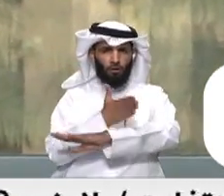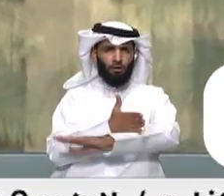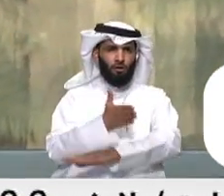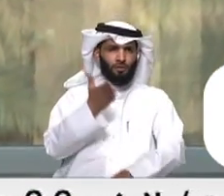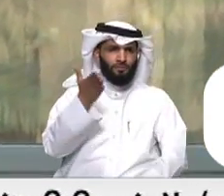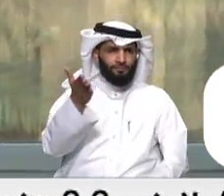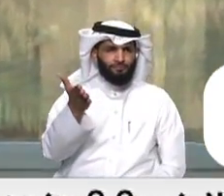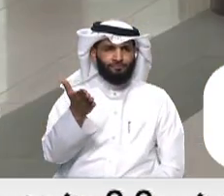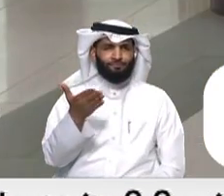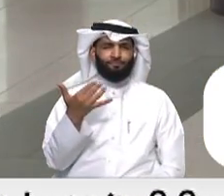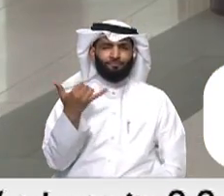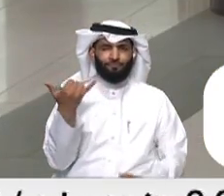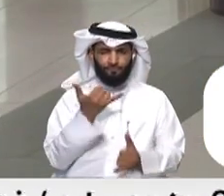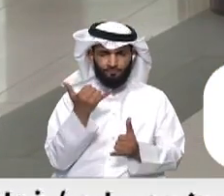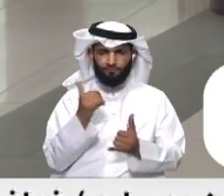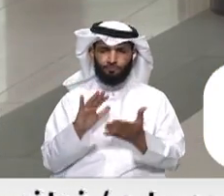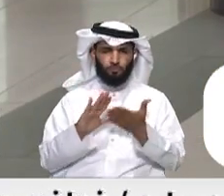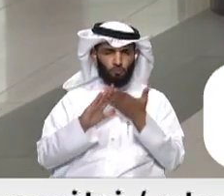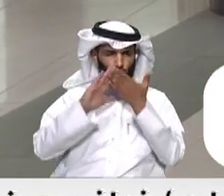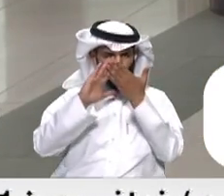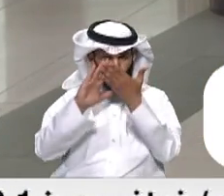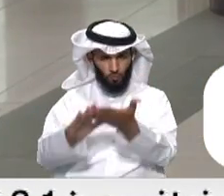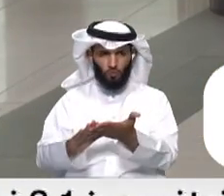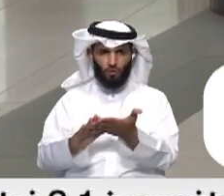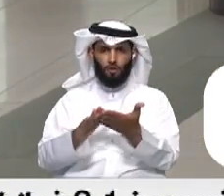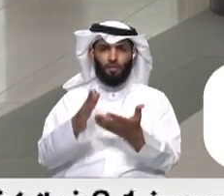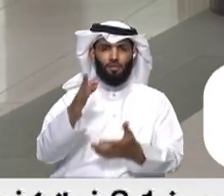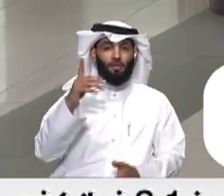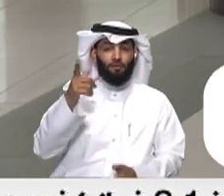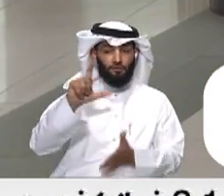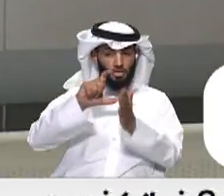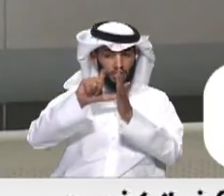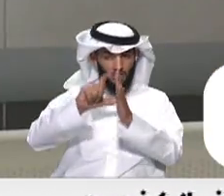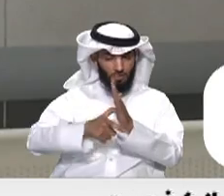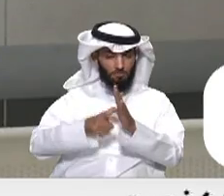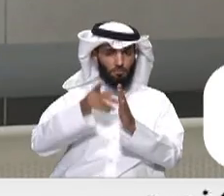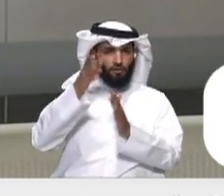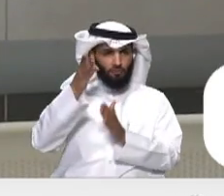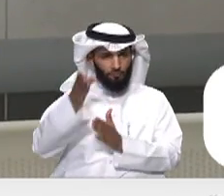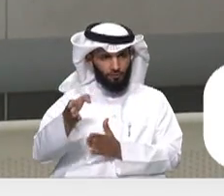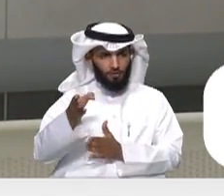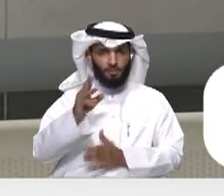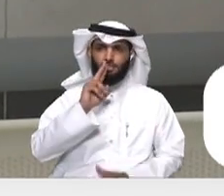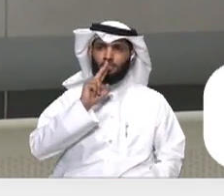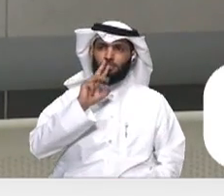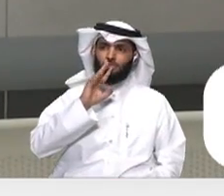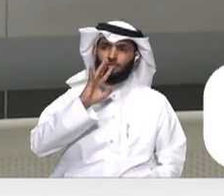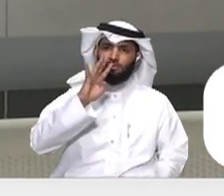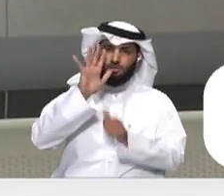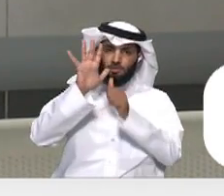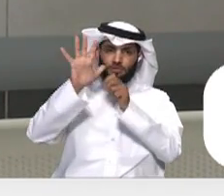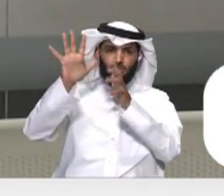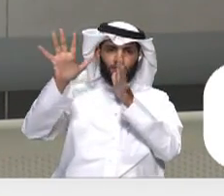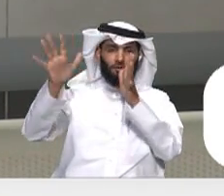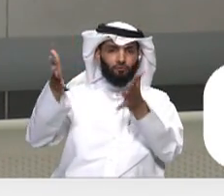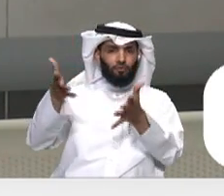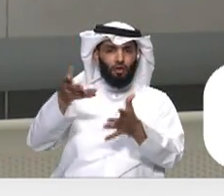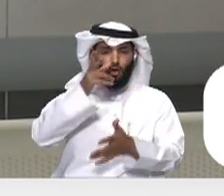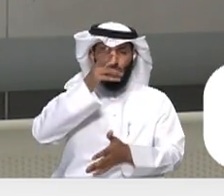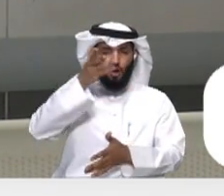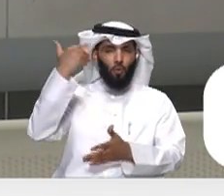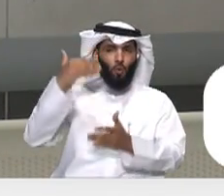تمكينهم هو تمكين للحكمه التي تراكمت عبر الاجيال واعتراف بدورهم العظيم في بناء